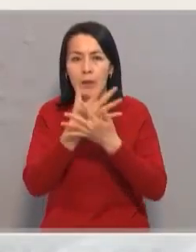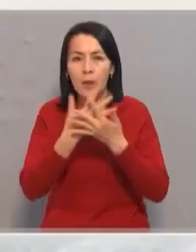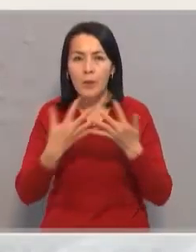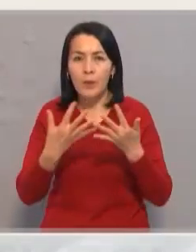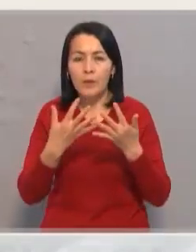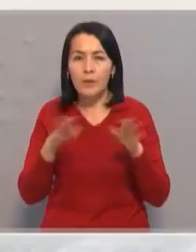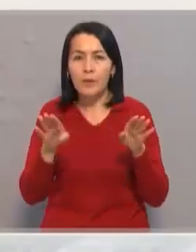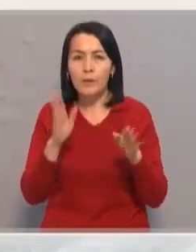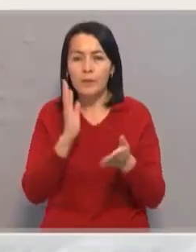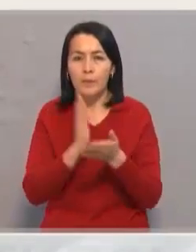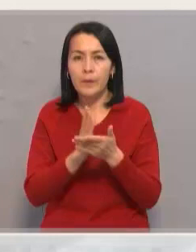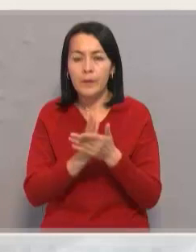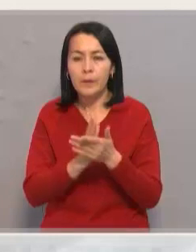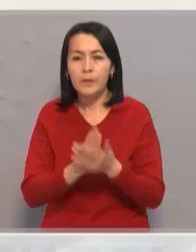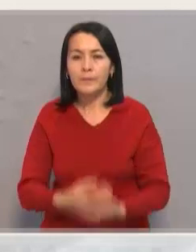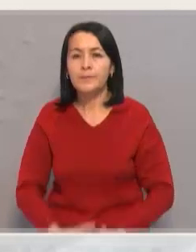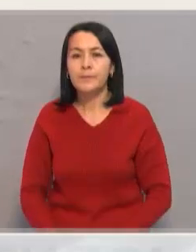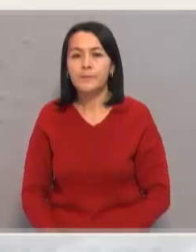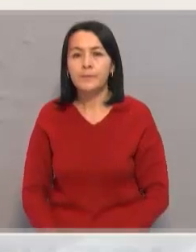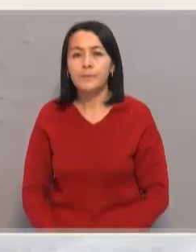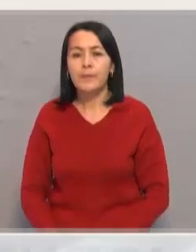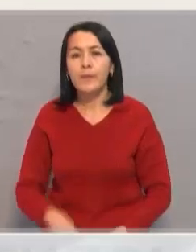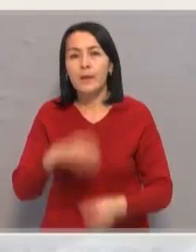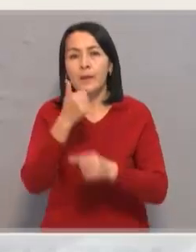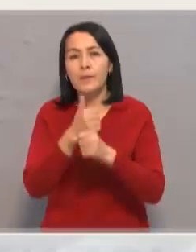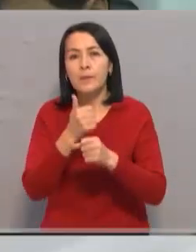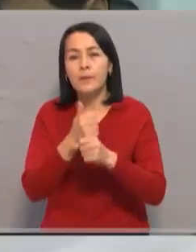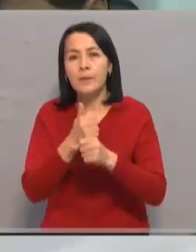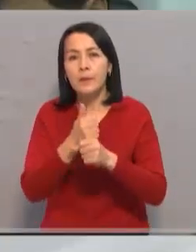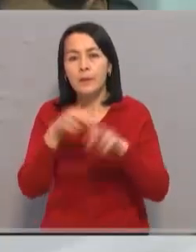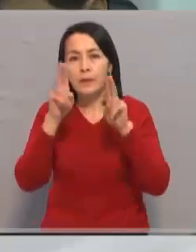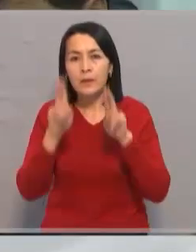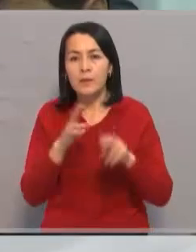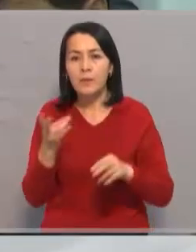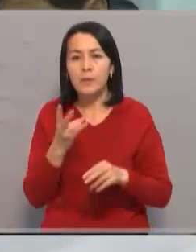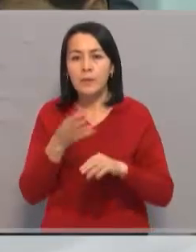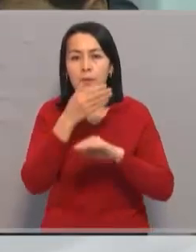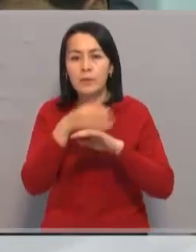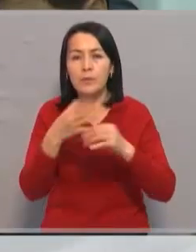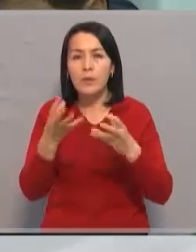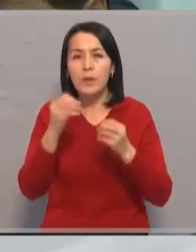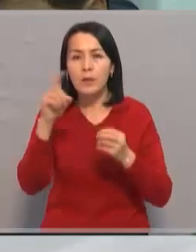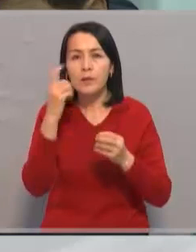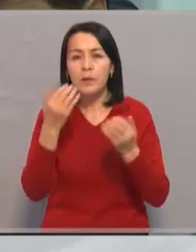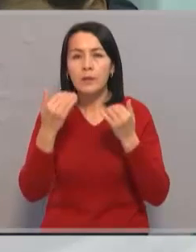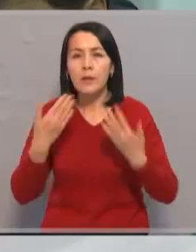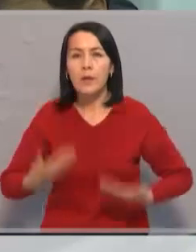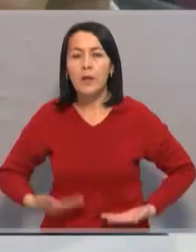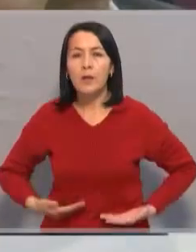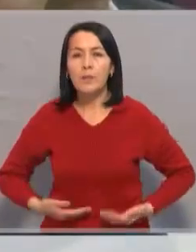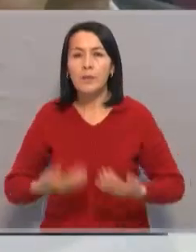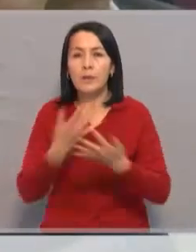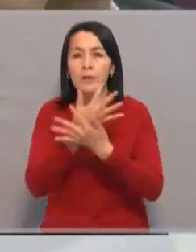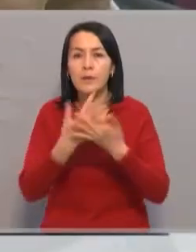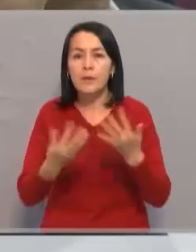тауарлардың жеткіліктілігі, ол ең басты біздің қағидаттар болу керек. Субсидия алған шаруалар ендігіде әлеуметтік себеттегі